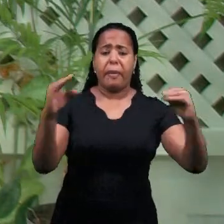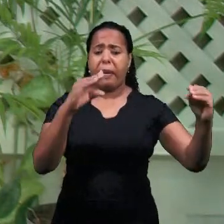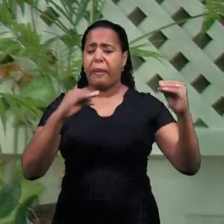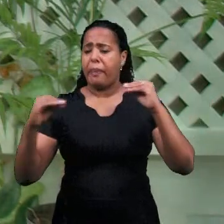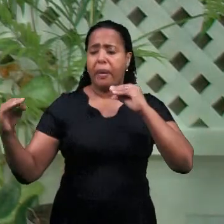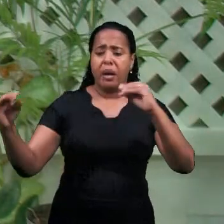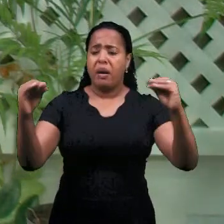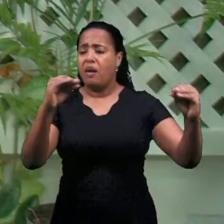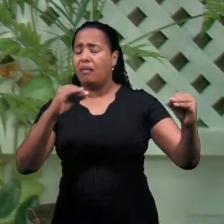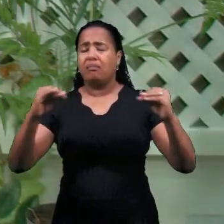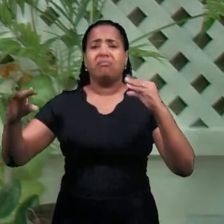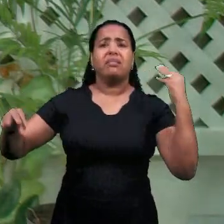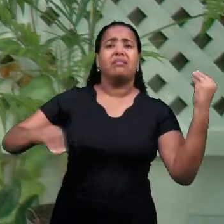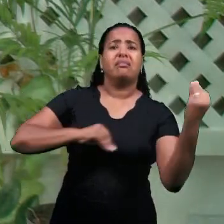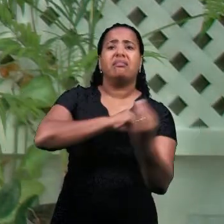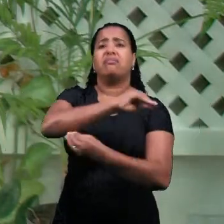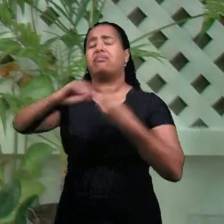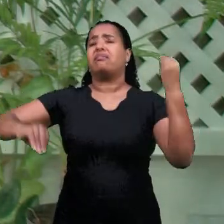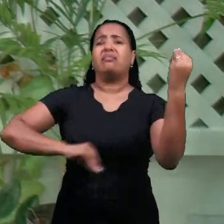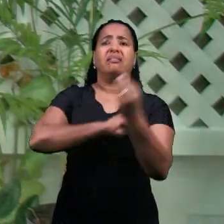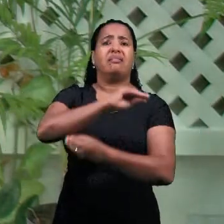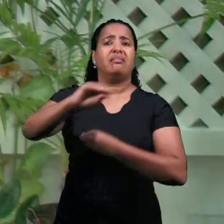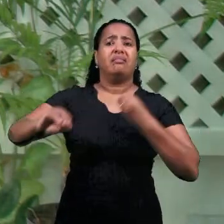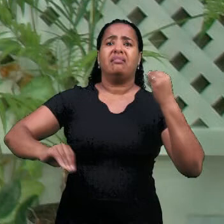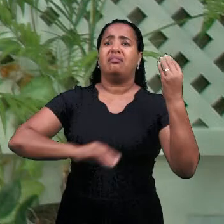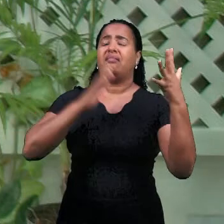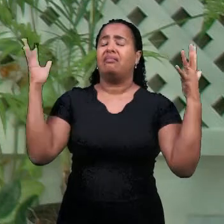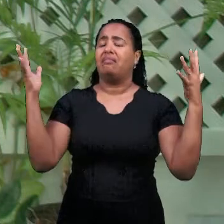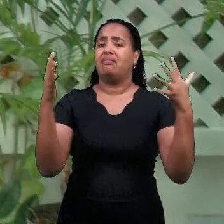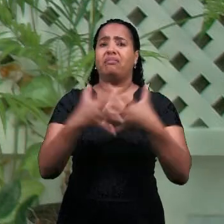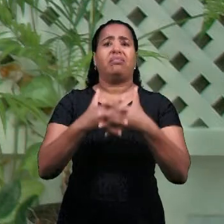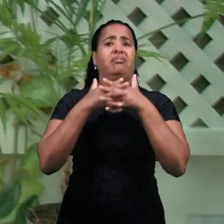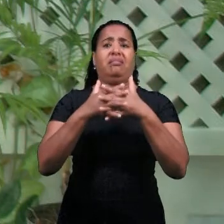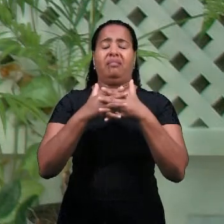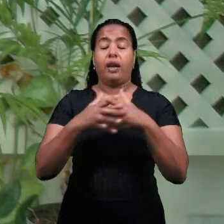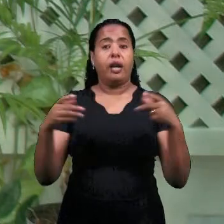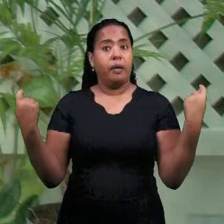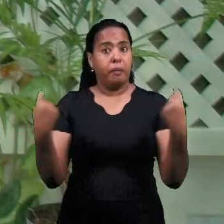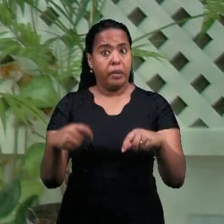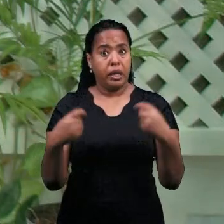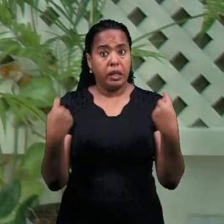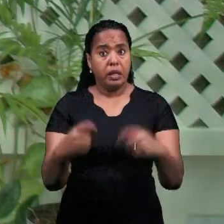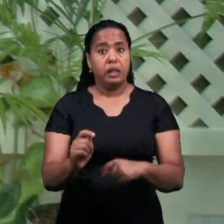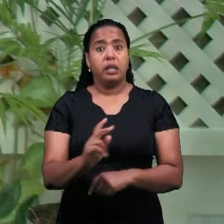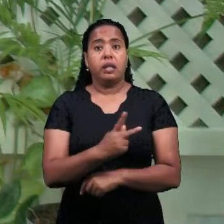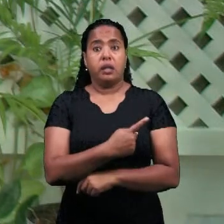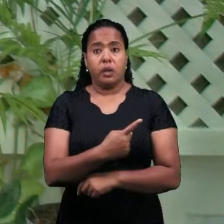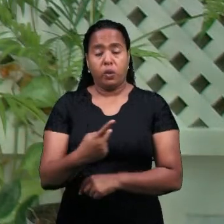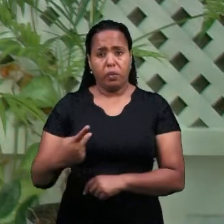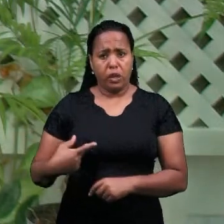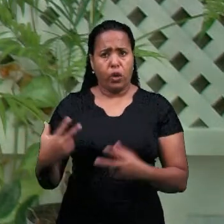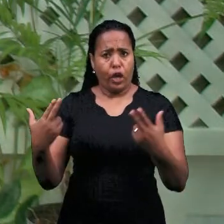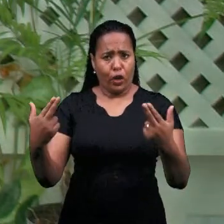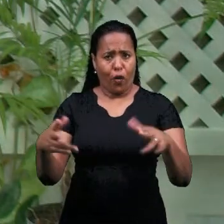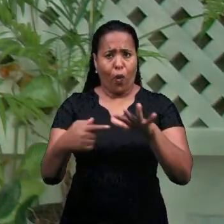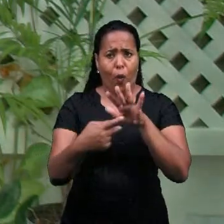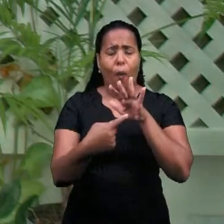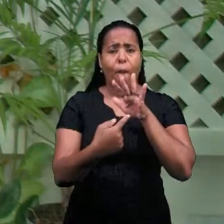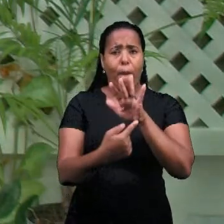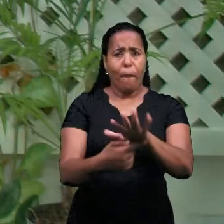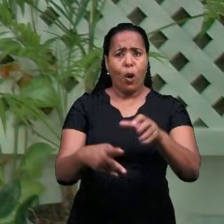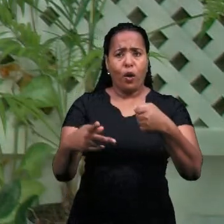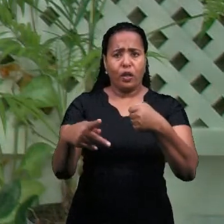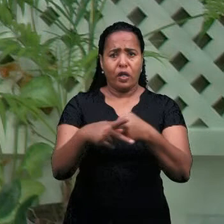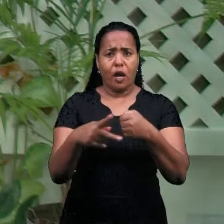dans la montagne, l'autre pour descendre, l'église est confuse. Donc, il est nécessaire que le pasteur, c'est ce qu'il dit Pierre,